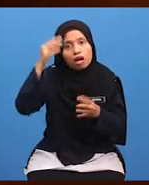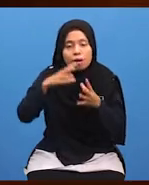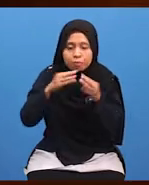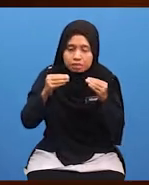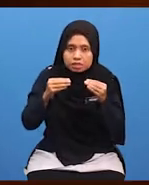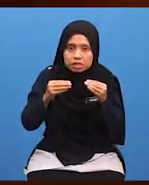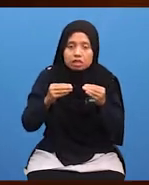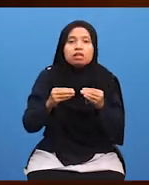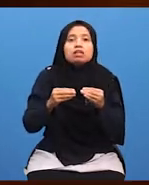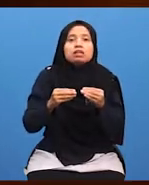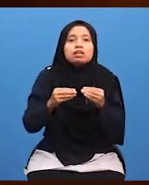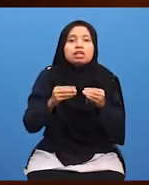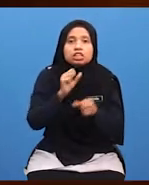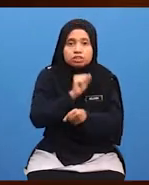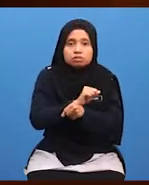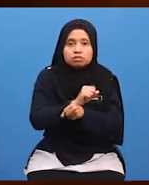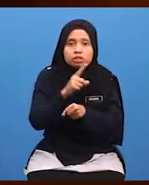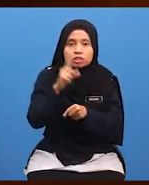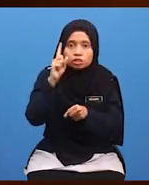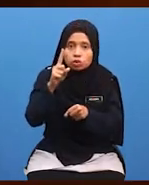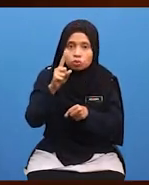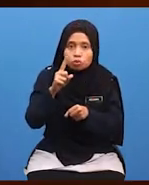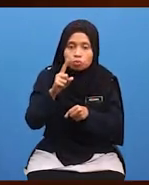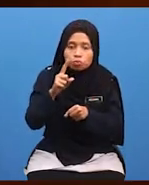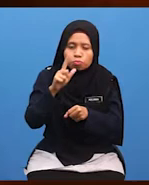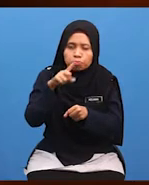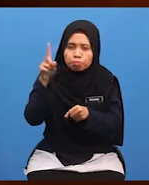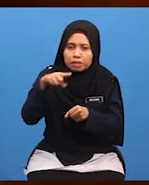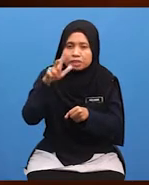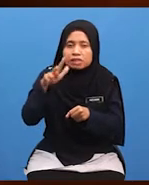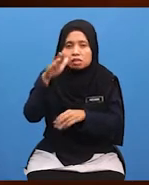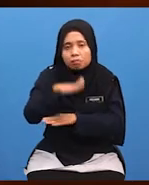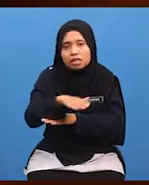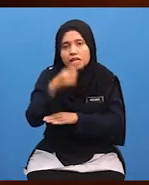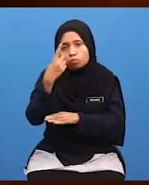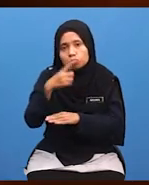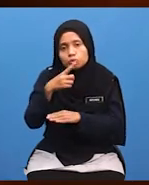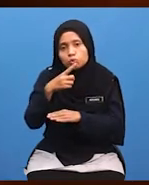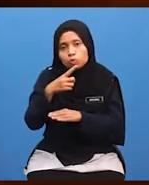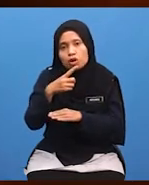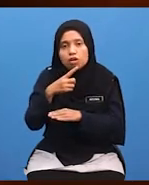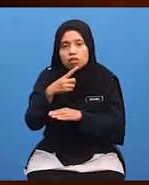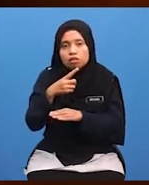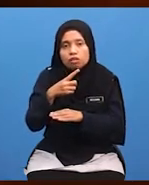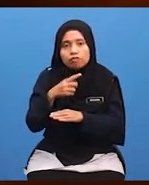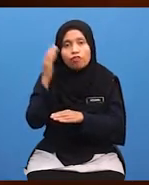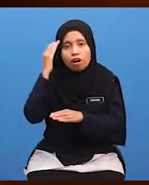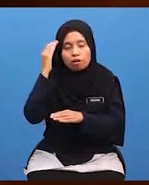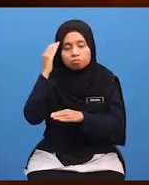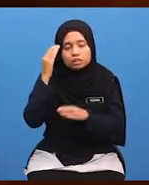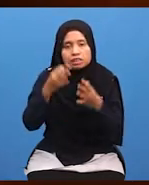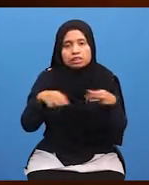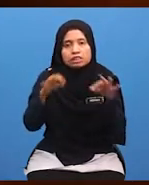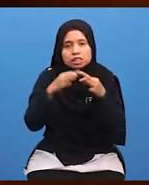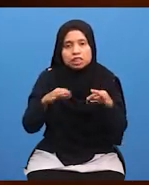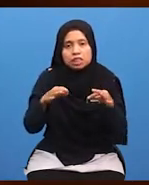rasmi, beliau menghabiskan 1/3 malam dengan mempelajari cerita-cerita bangsa Arab dan peperangan